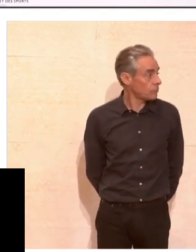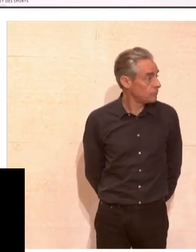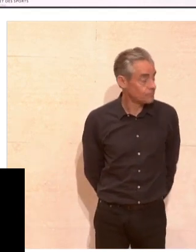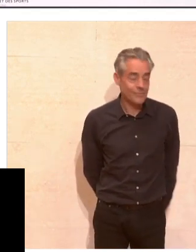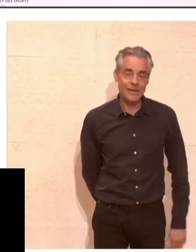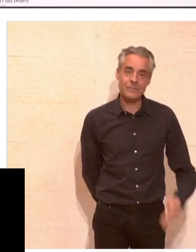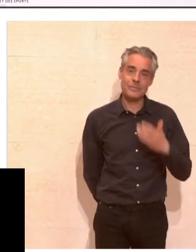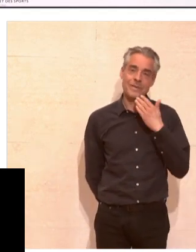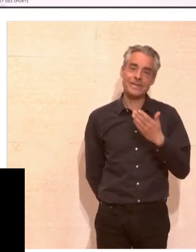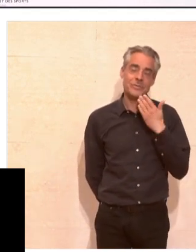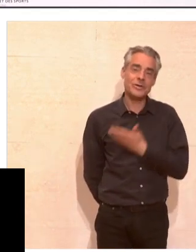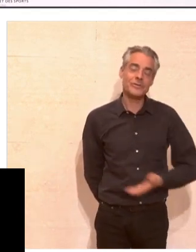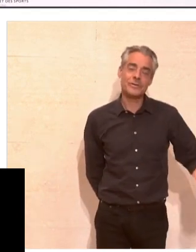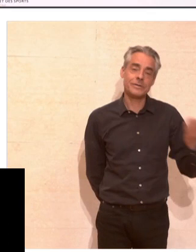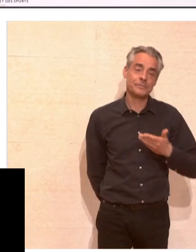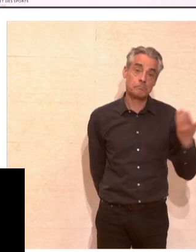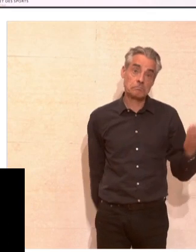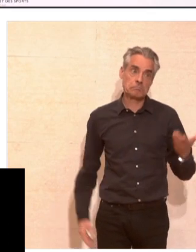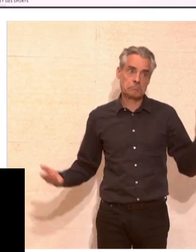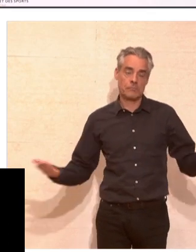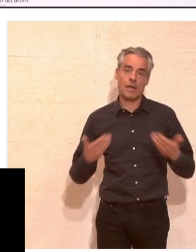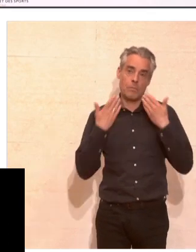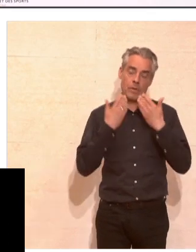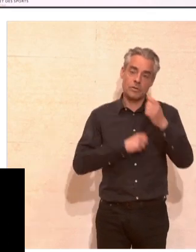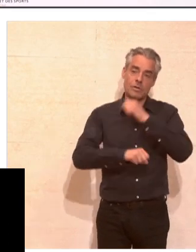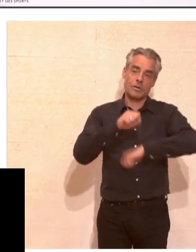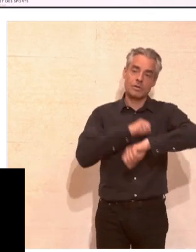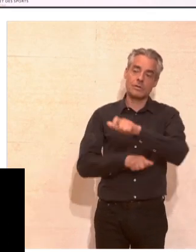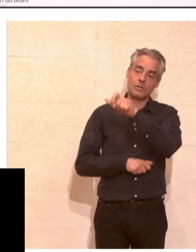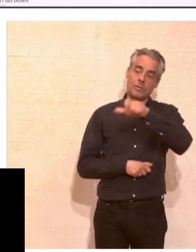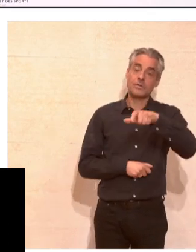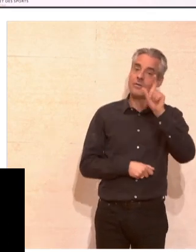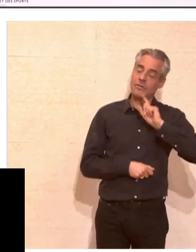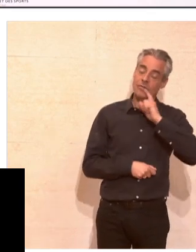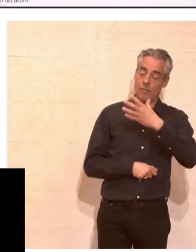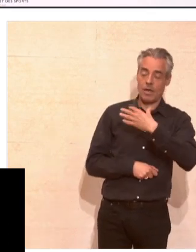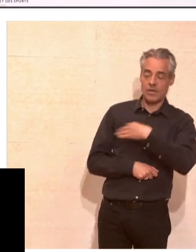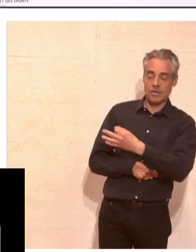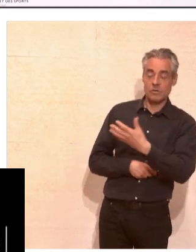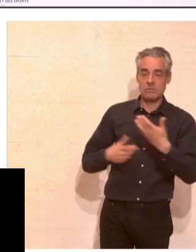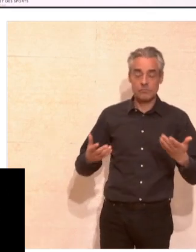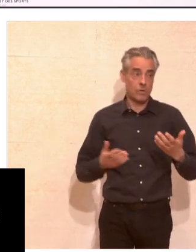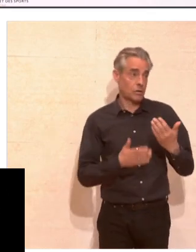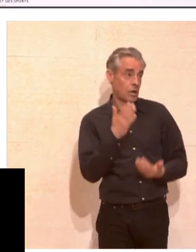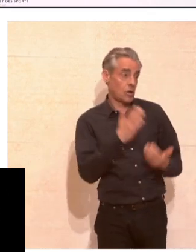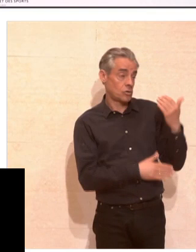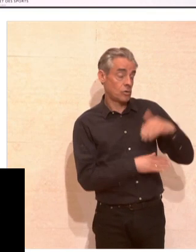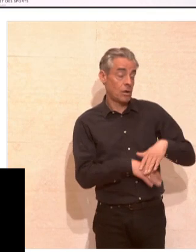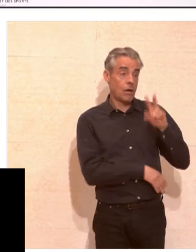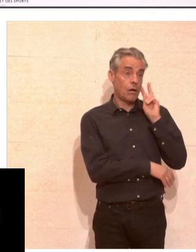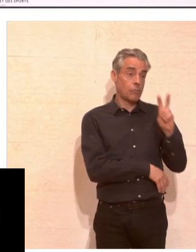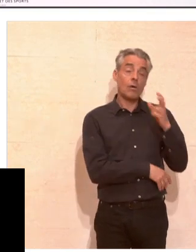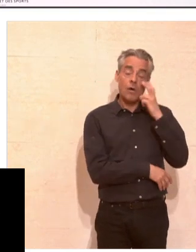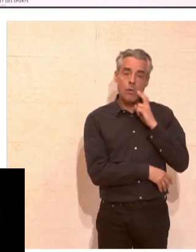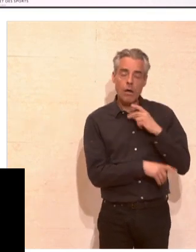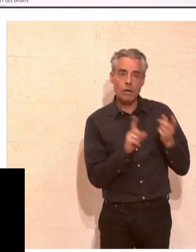Merci. Bonjour à tous. Je voudrais tout d'abord remercier les organisatrices et organisateurs de cette journée que je trouve tout à fait